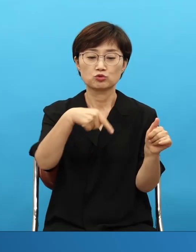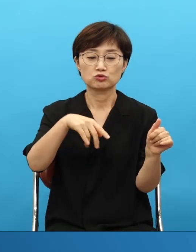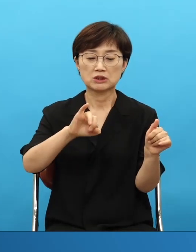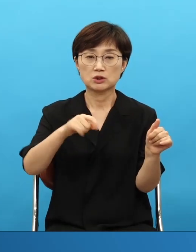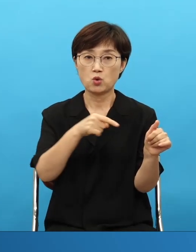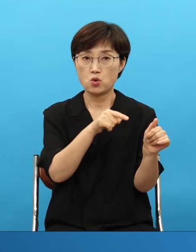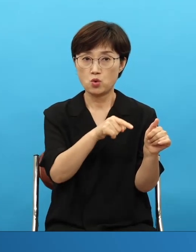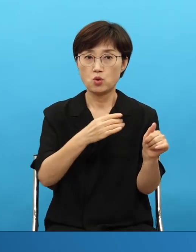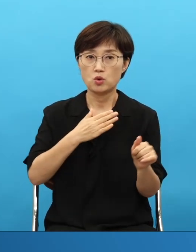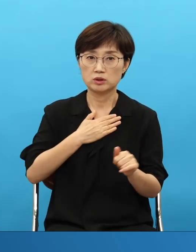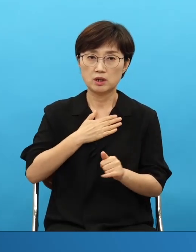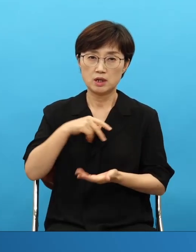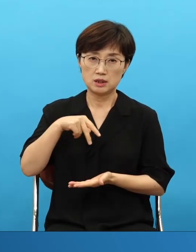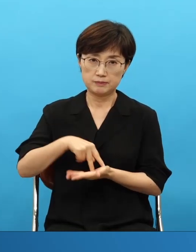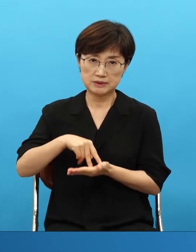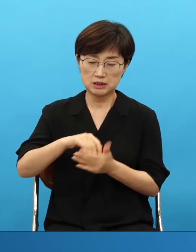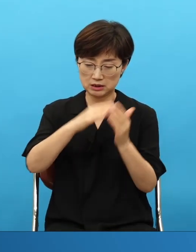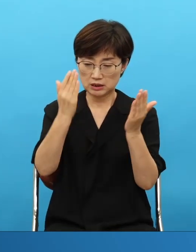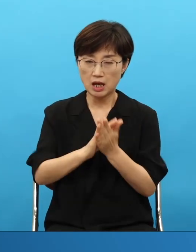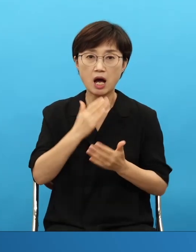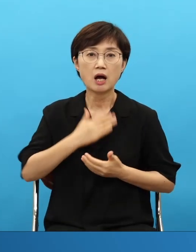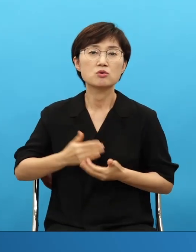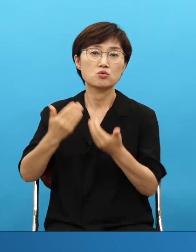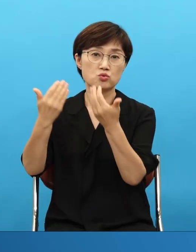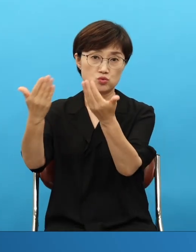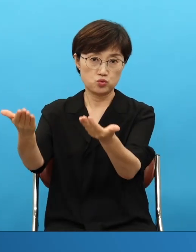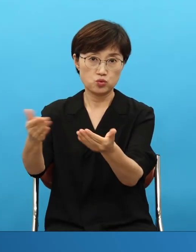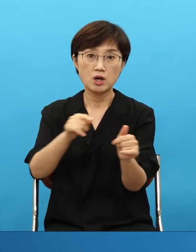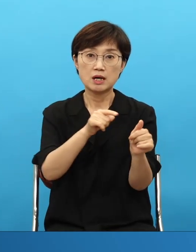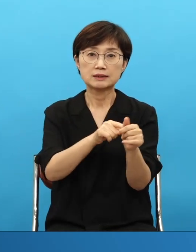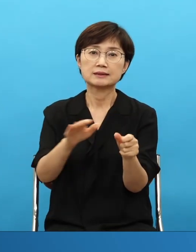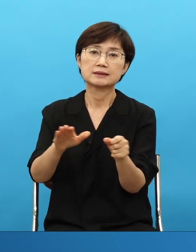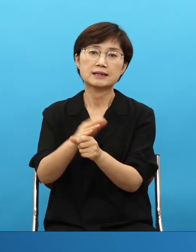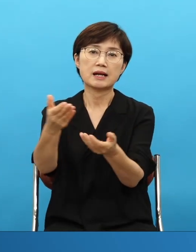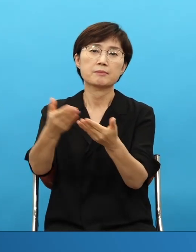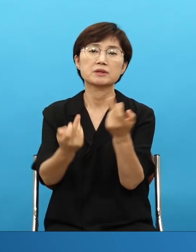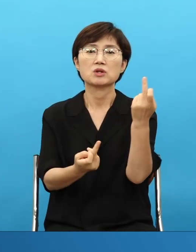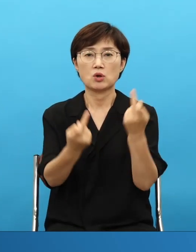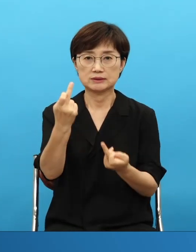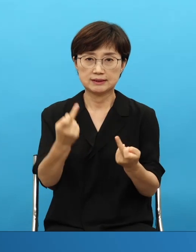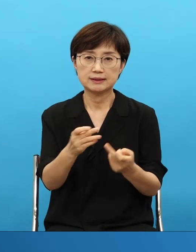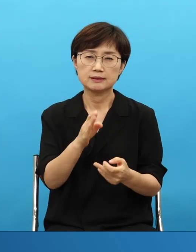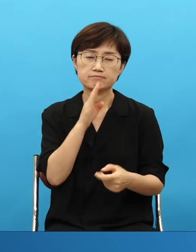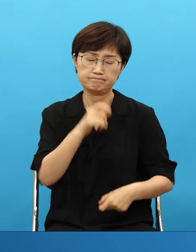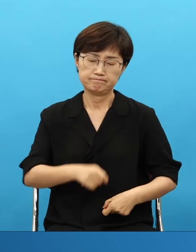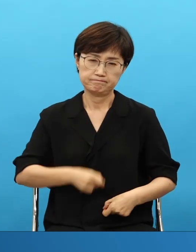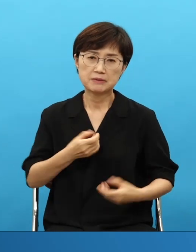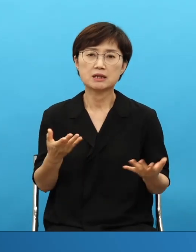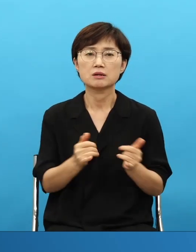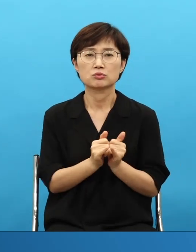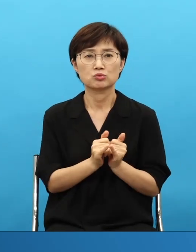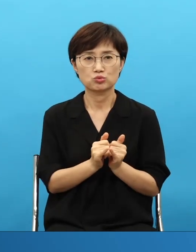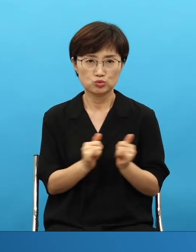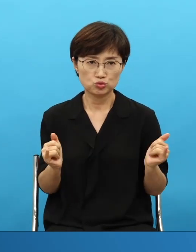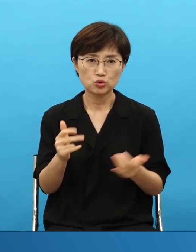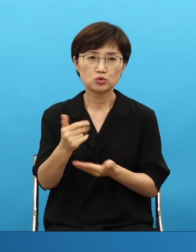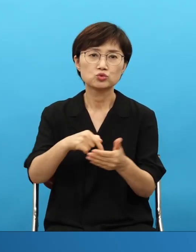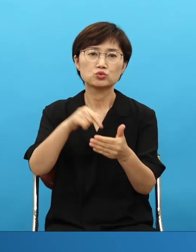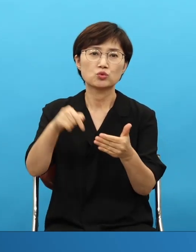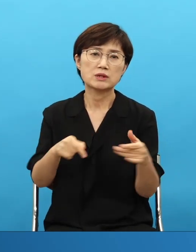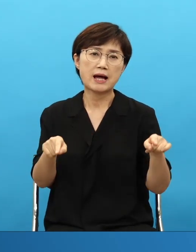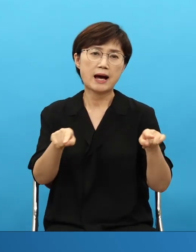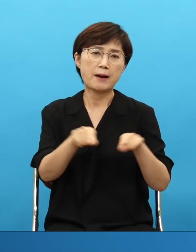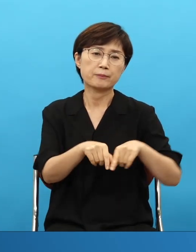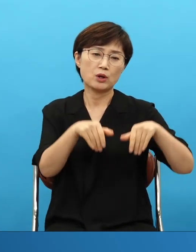두기고가 내 사정을 다 너희에게 알려주리니 그는 사랑받는 형제요 신실한 일꾼이요